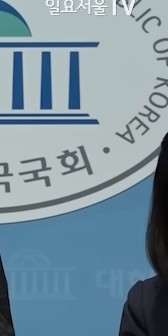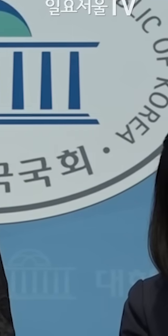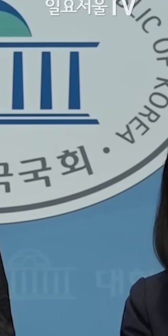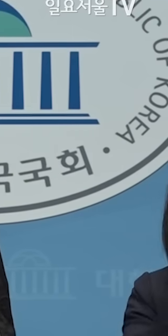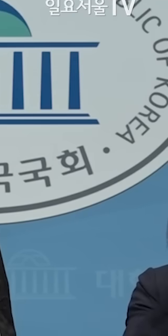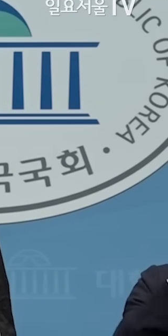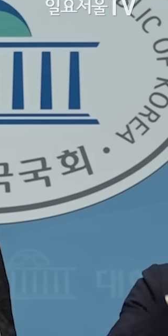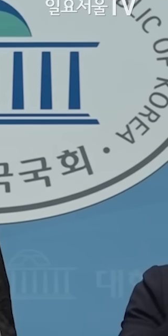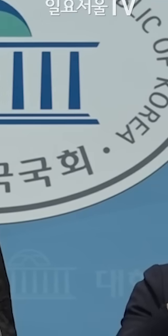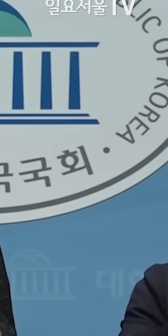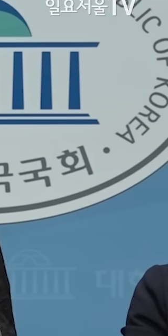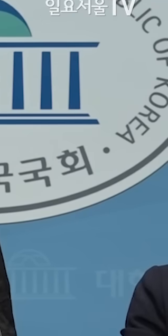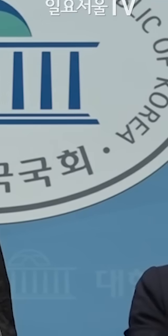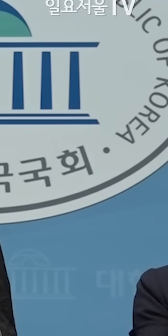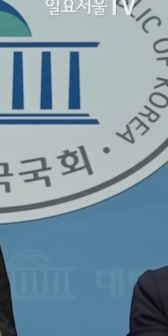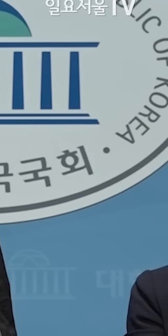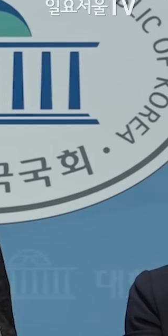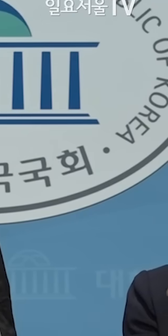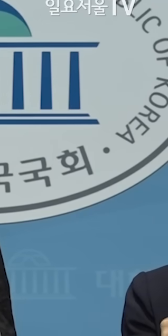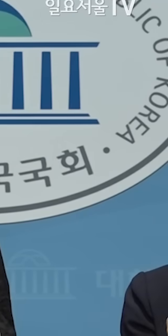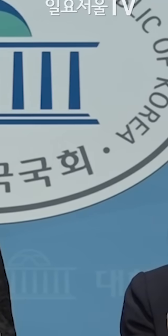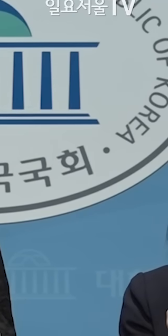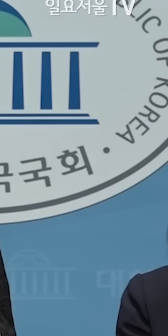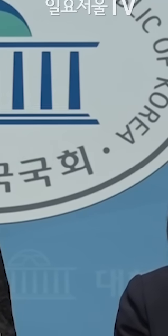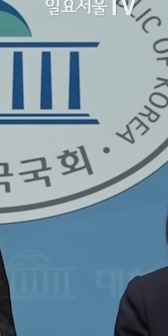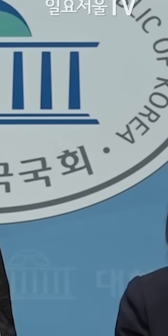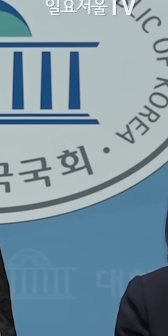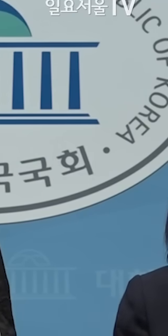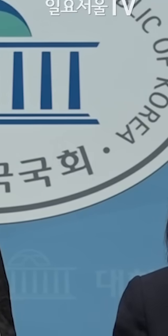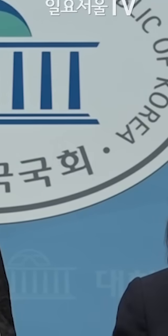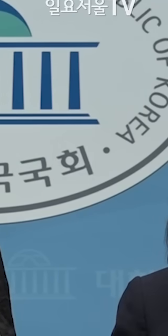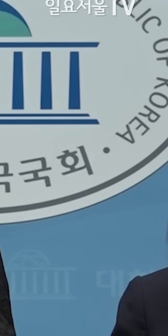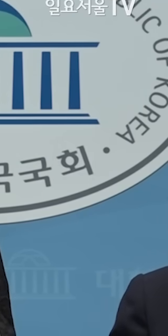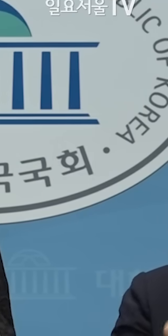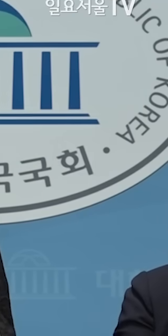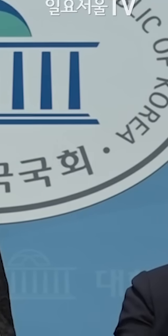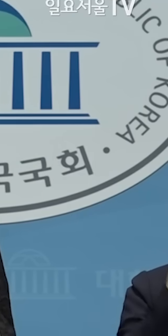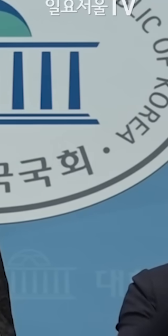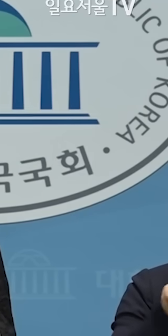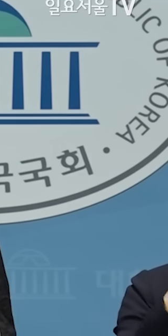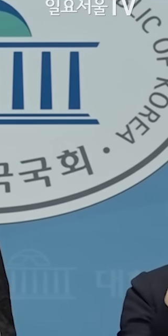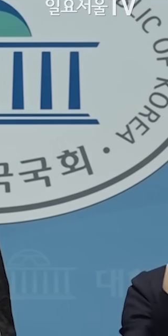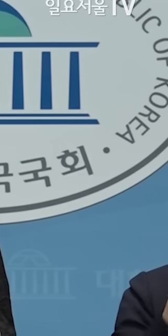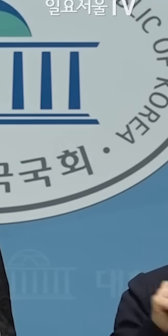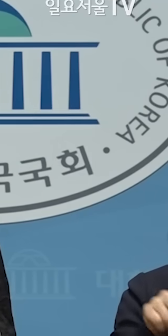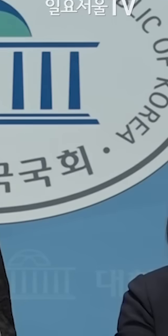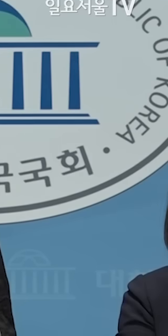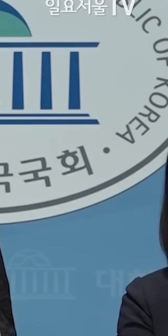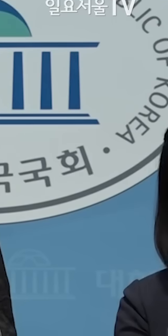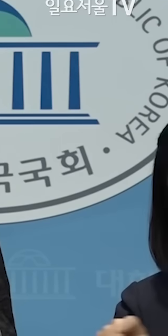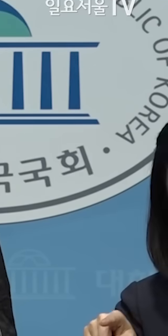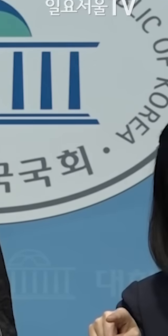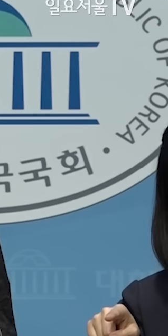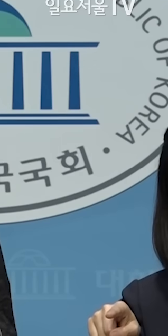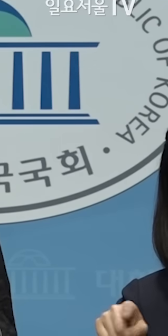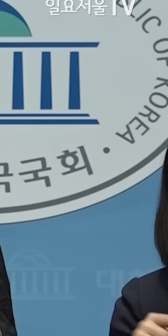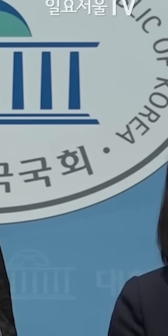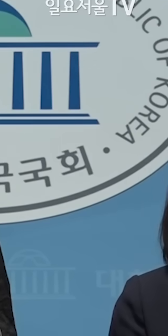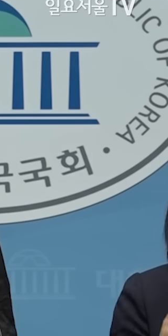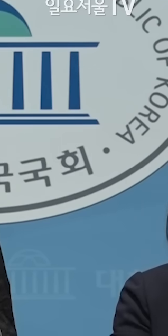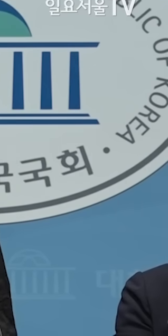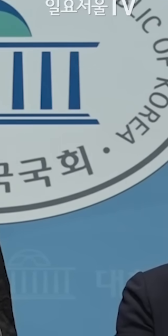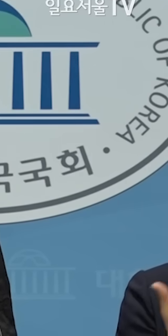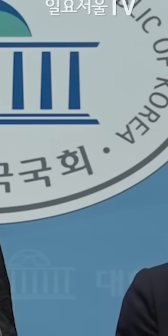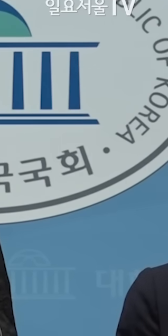전 검사입니다 언론에 따르면 박은정 후보는 22년 7월부터 24년 3월까지 병과 휴직